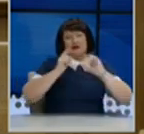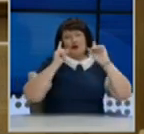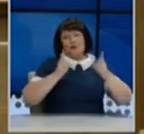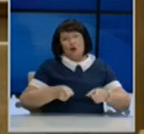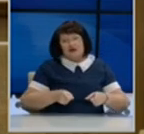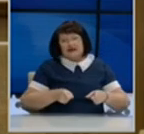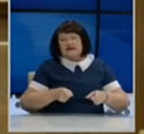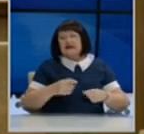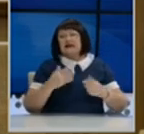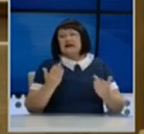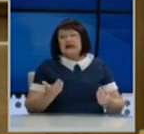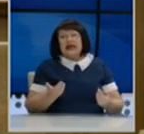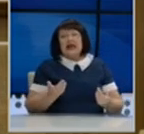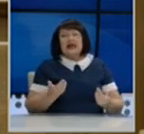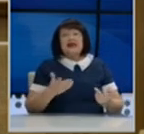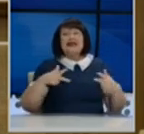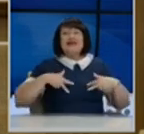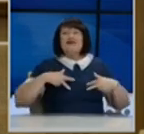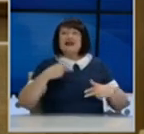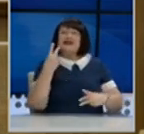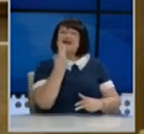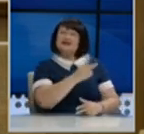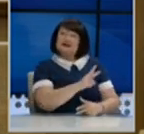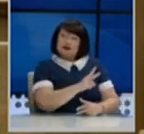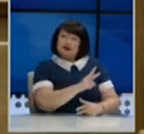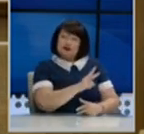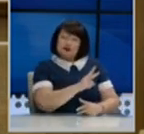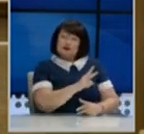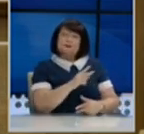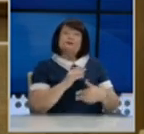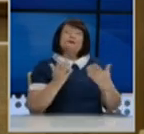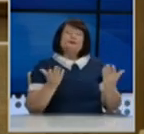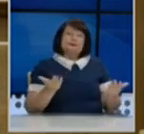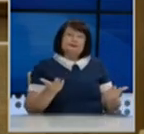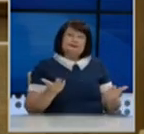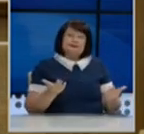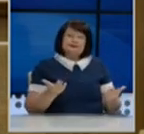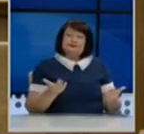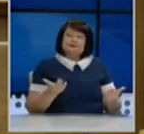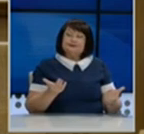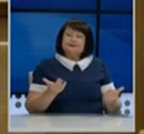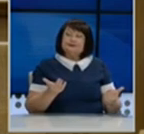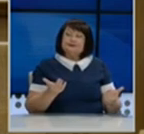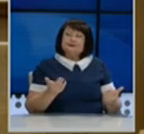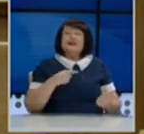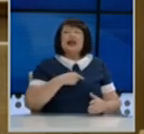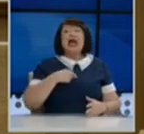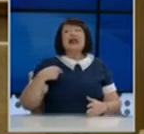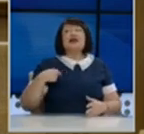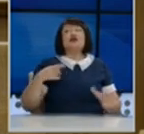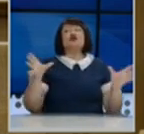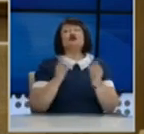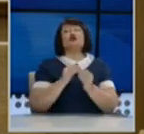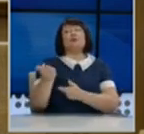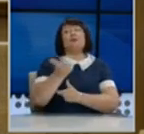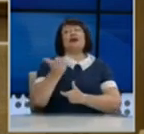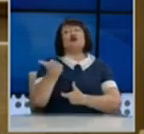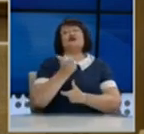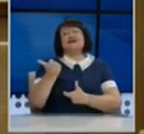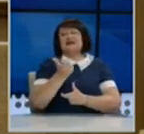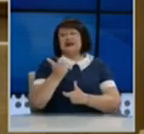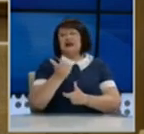Και επί των ημερών σας, από την κυβέρνησή σας, έγινε αρχηγός της πυροσβεστικής. Είναι